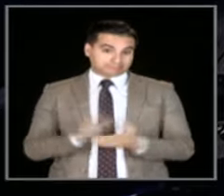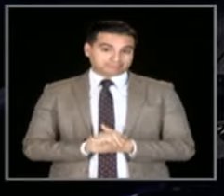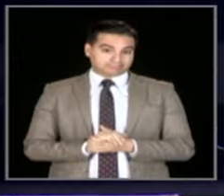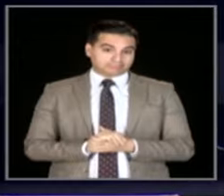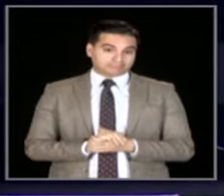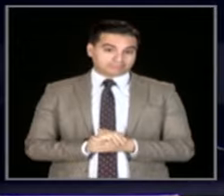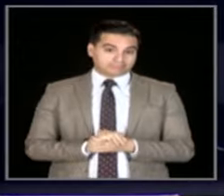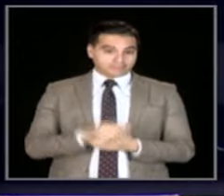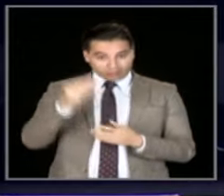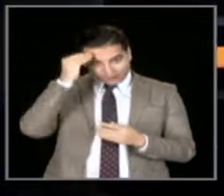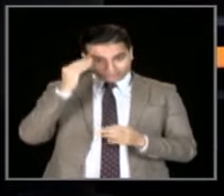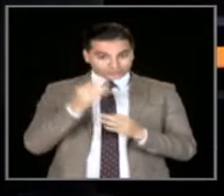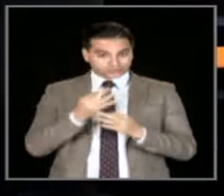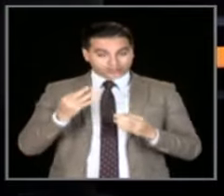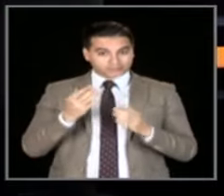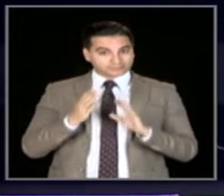حافظة.